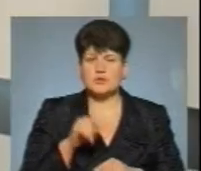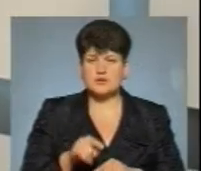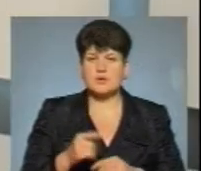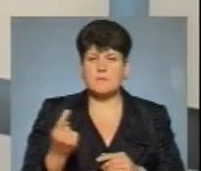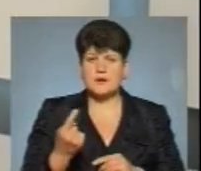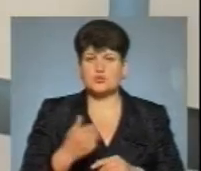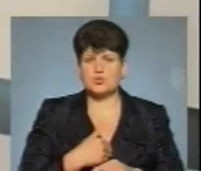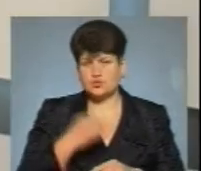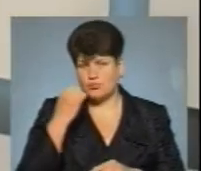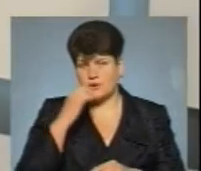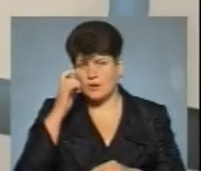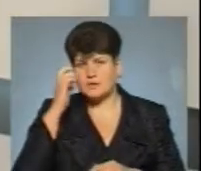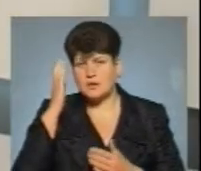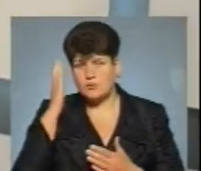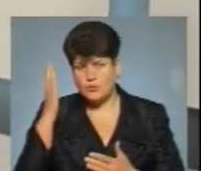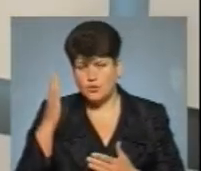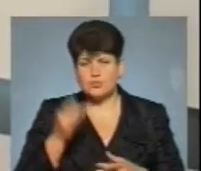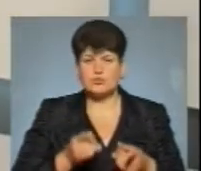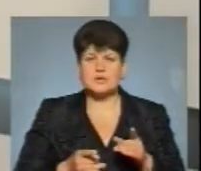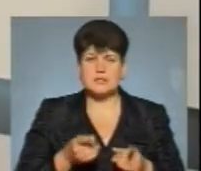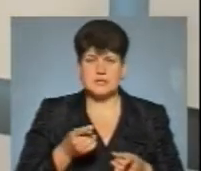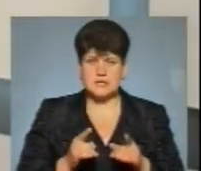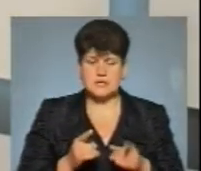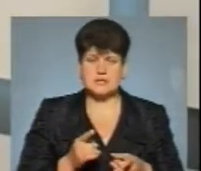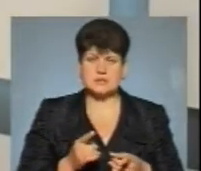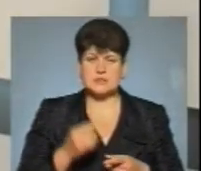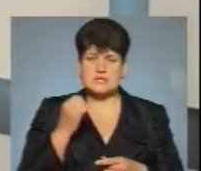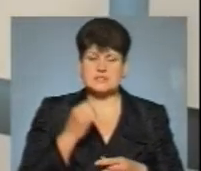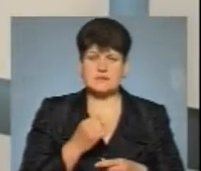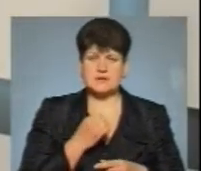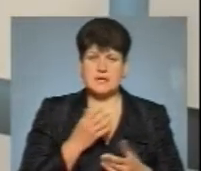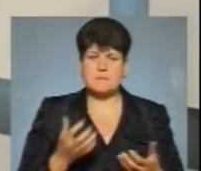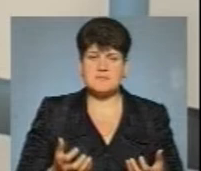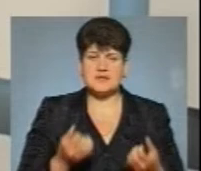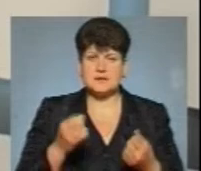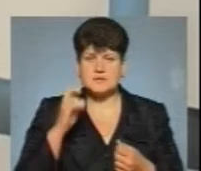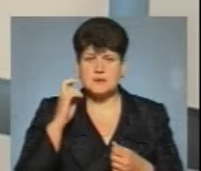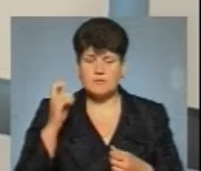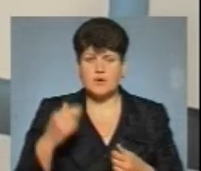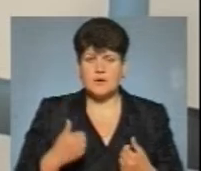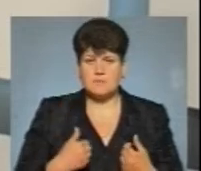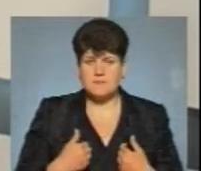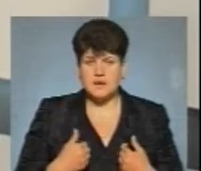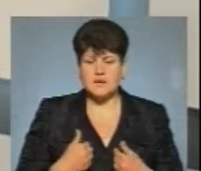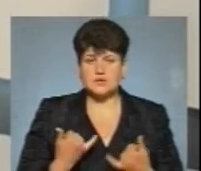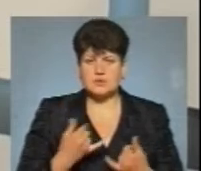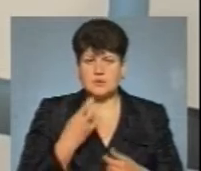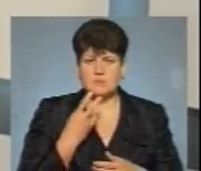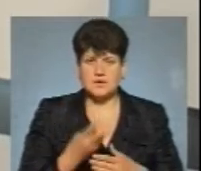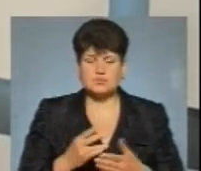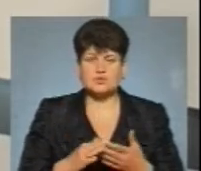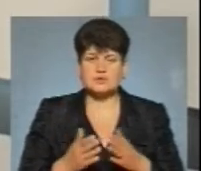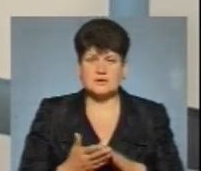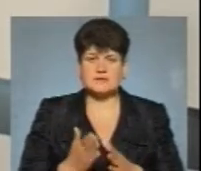подякувати Богу, звичайно, тому що дійсно, завдяки підтримці Бога, сьогодні ми бачимо ситуацію, яка